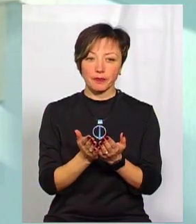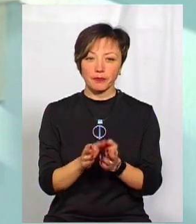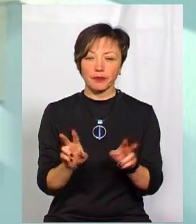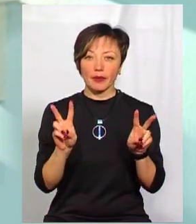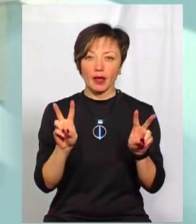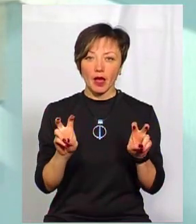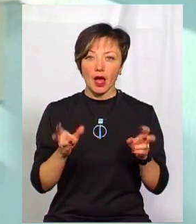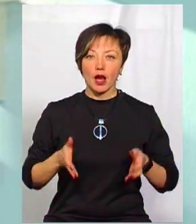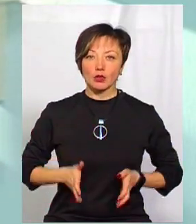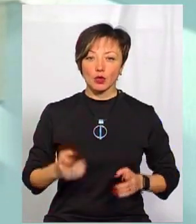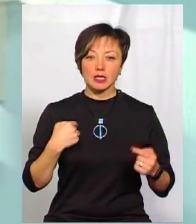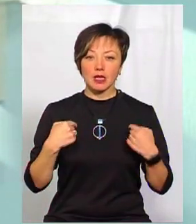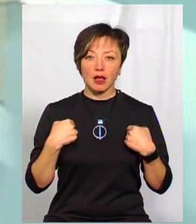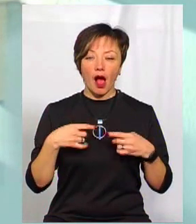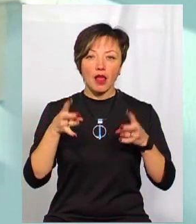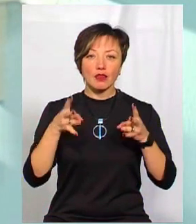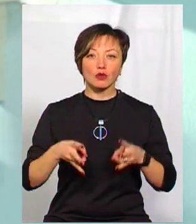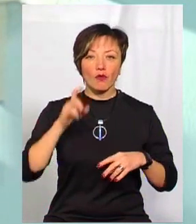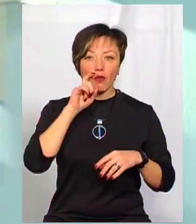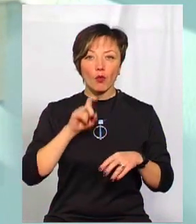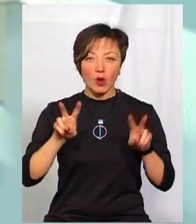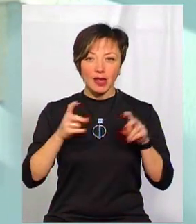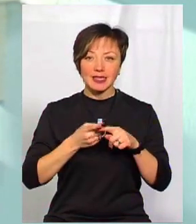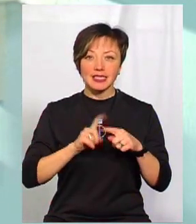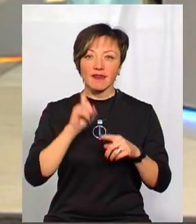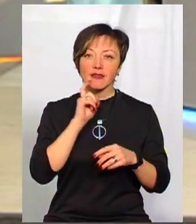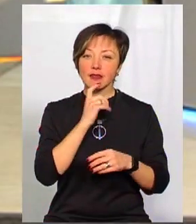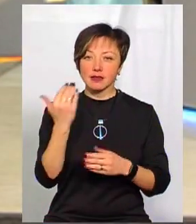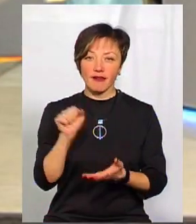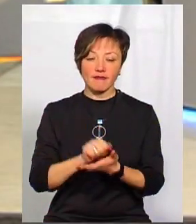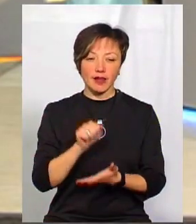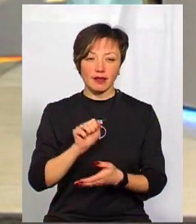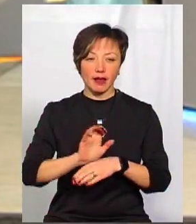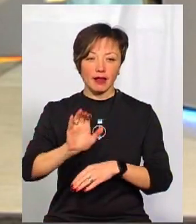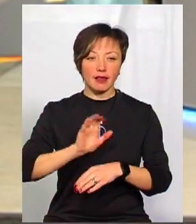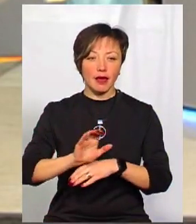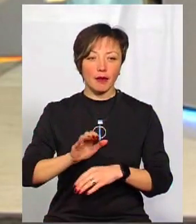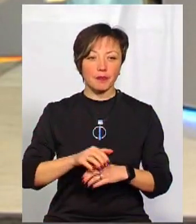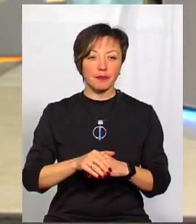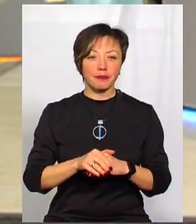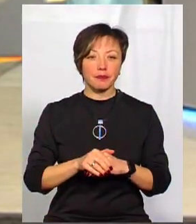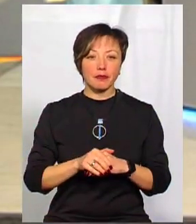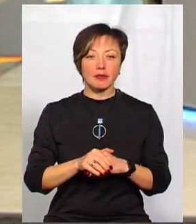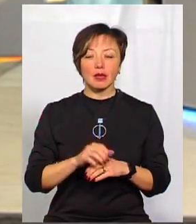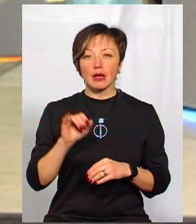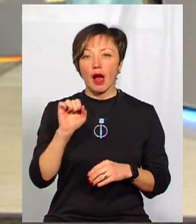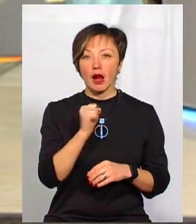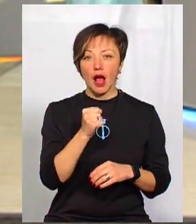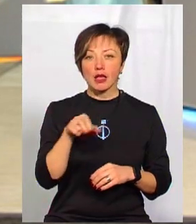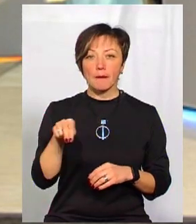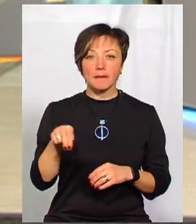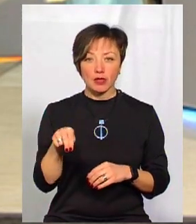«Рождённые страдать. Катастрофа в Україні». Це вінницьке видання. Ось, і Аркадій